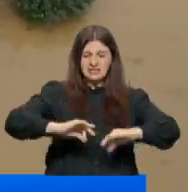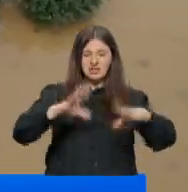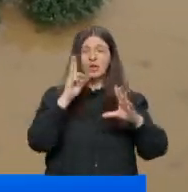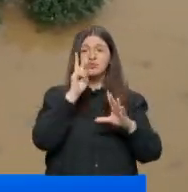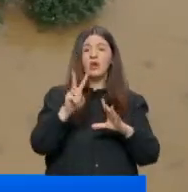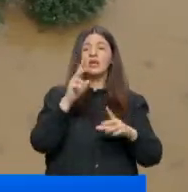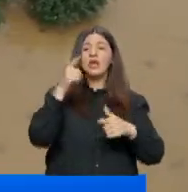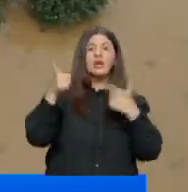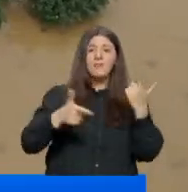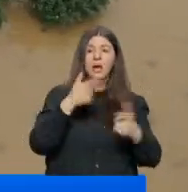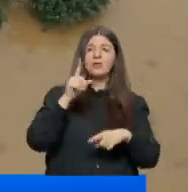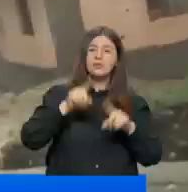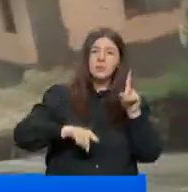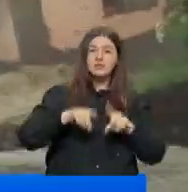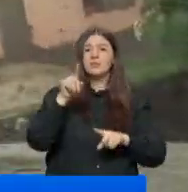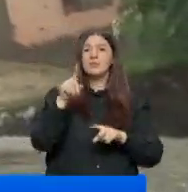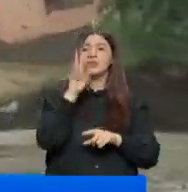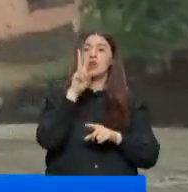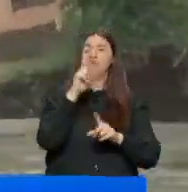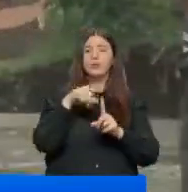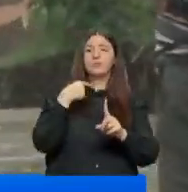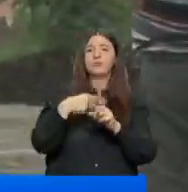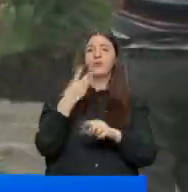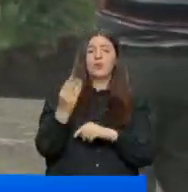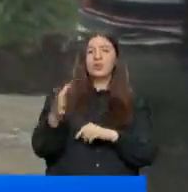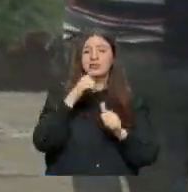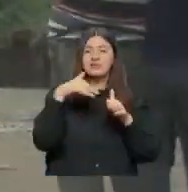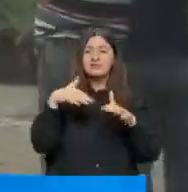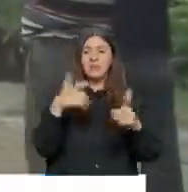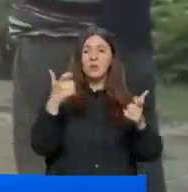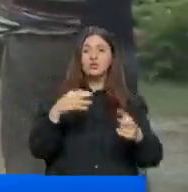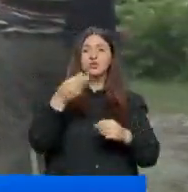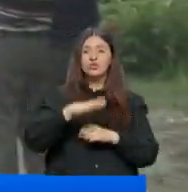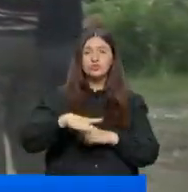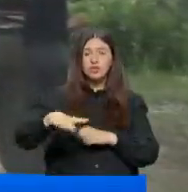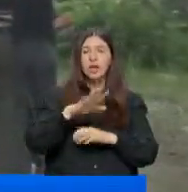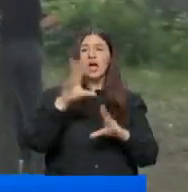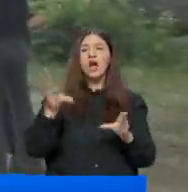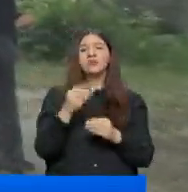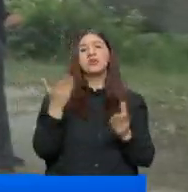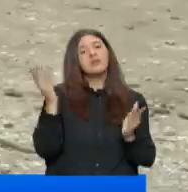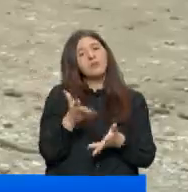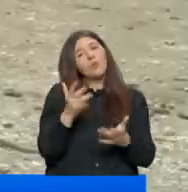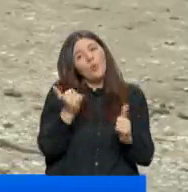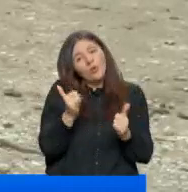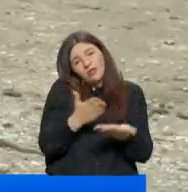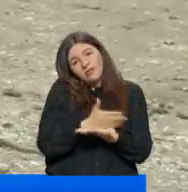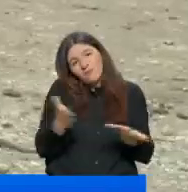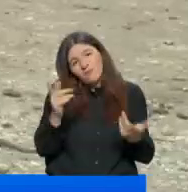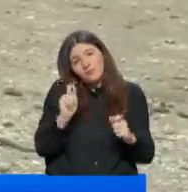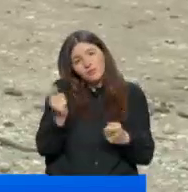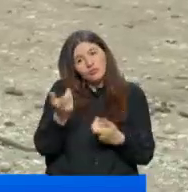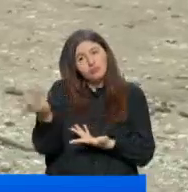görüntüleyen kameralara ise zaman zaman bu görüntülerde takılıyor. Sel bölgesinin çocukları her şeye rağmen oyunlarını